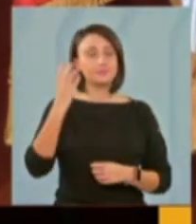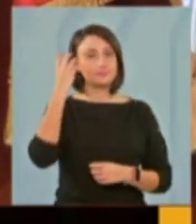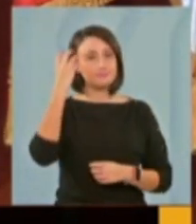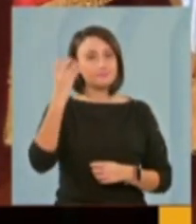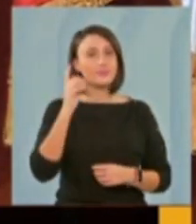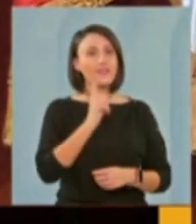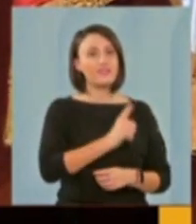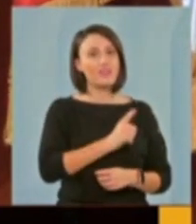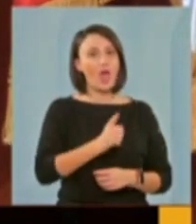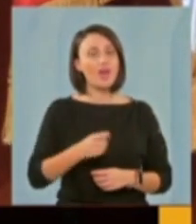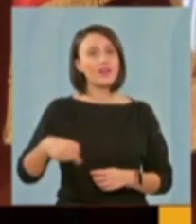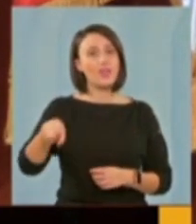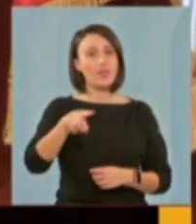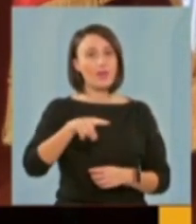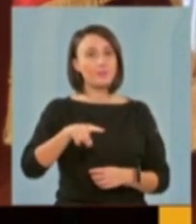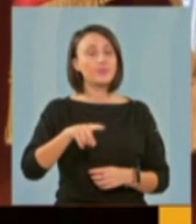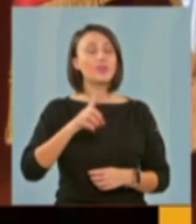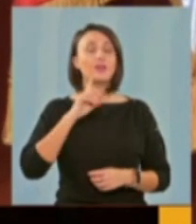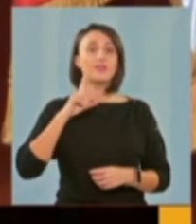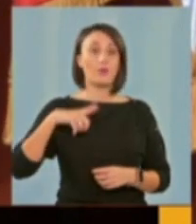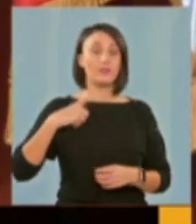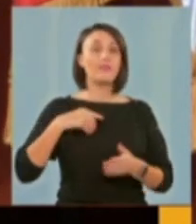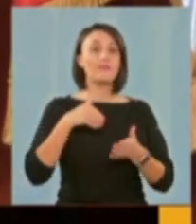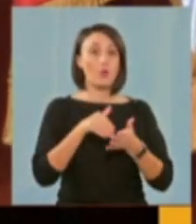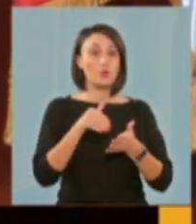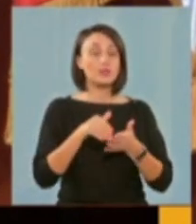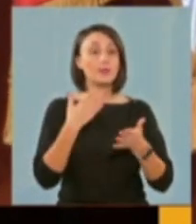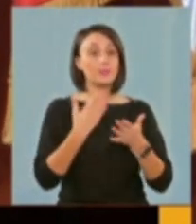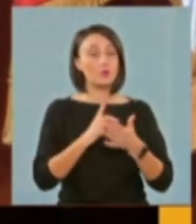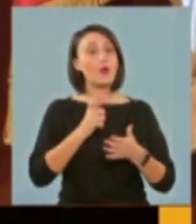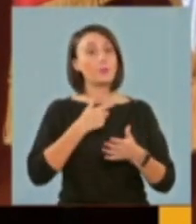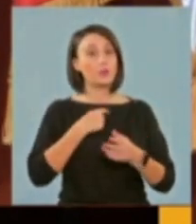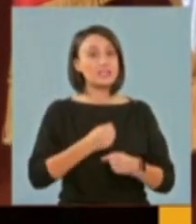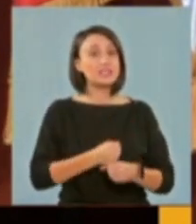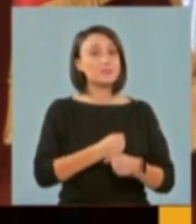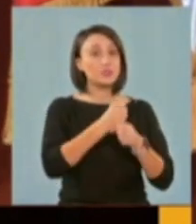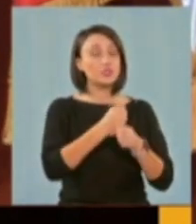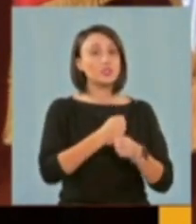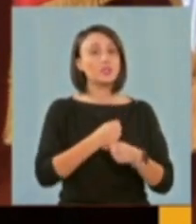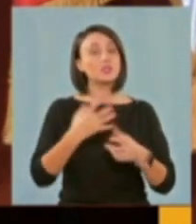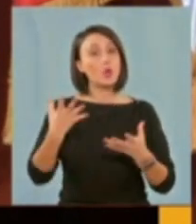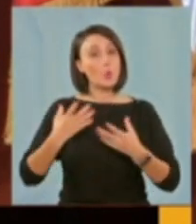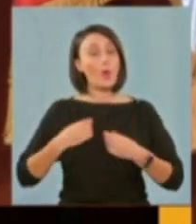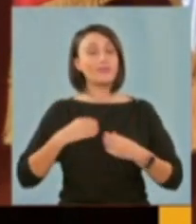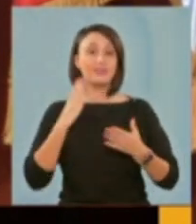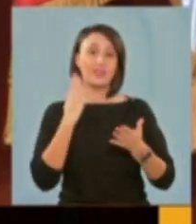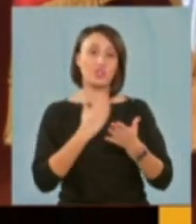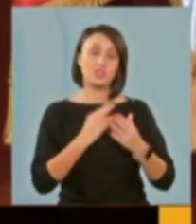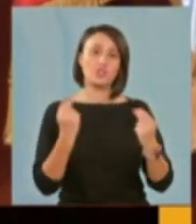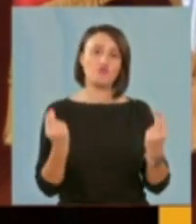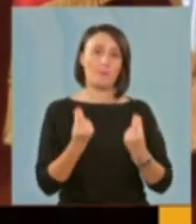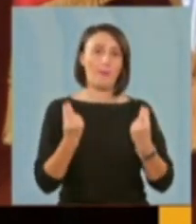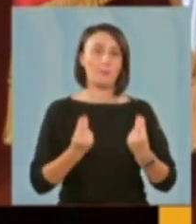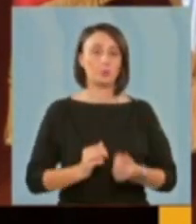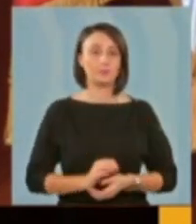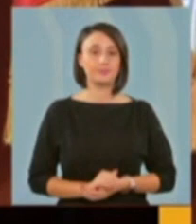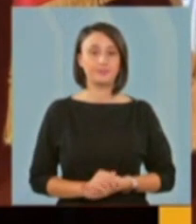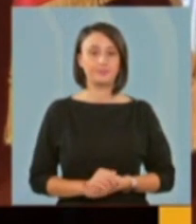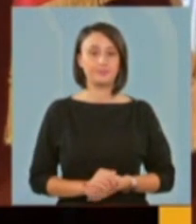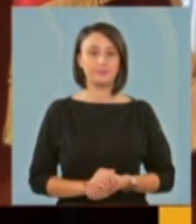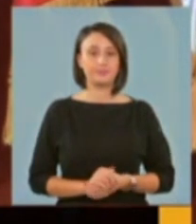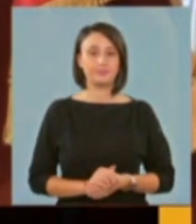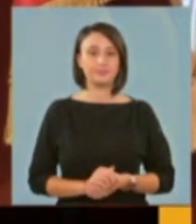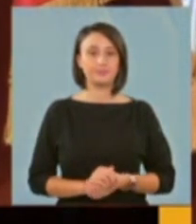înțelepciunea fiecăruia dintre ei vor fi folosite pentru a vă putea sprijini să luați deciziile care se cuvin.